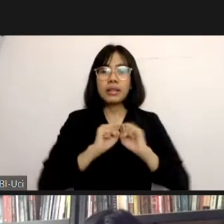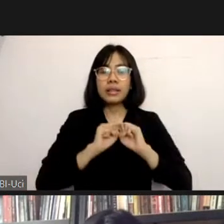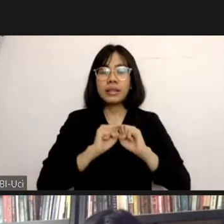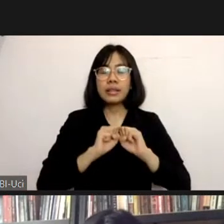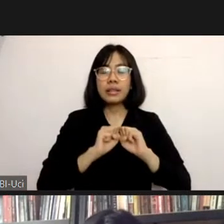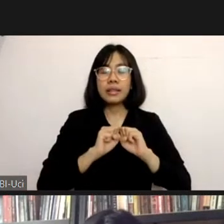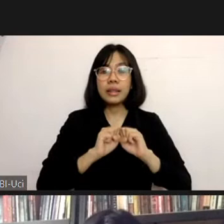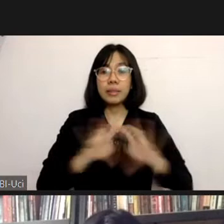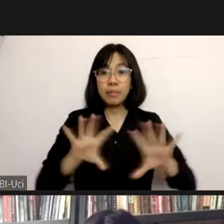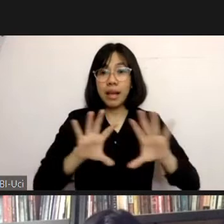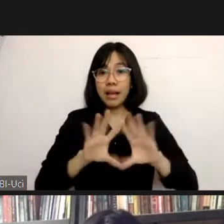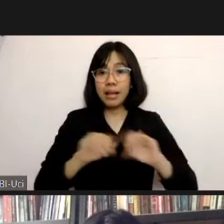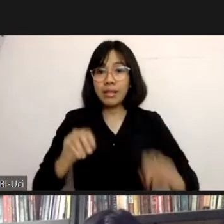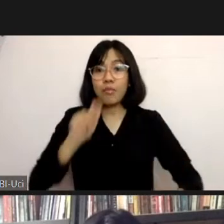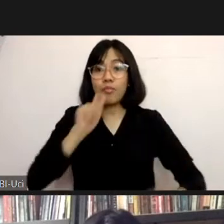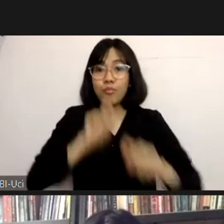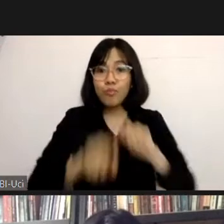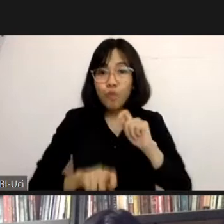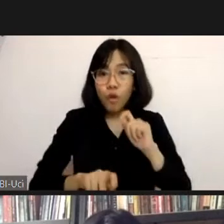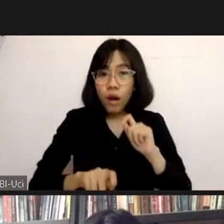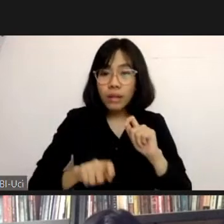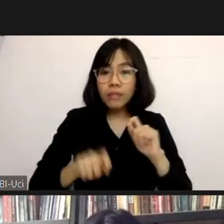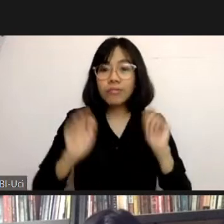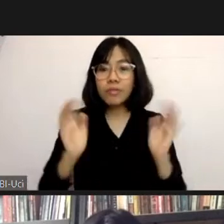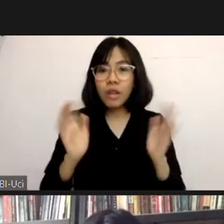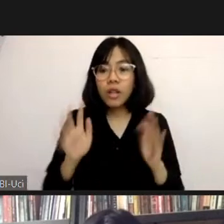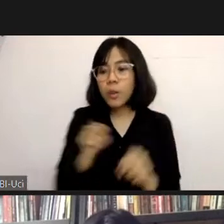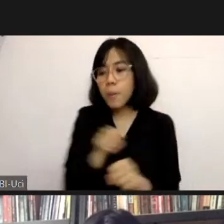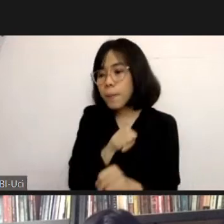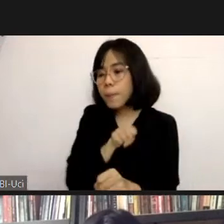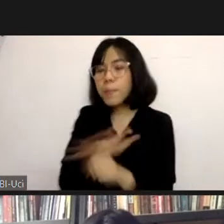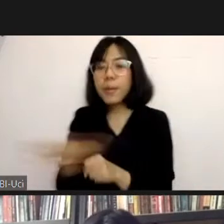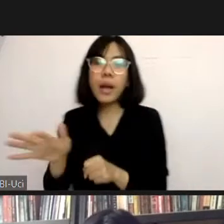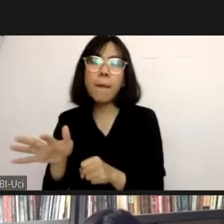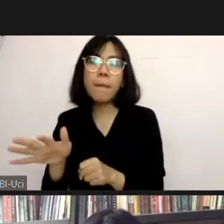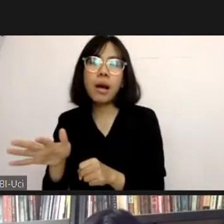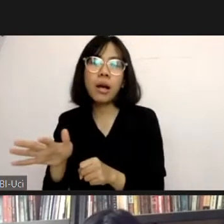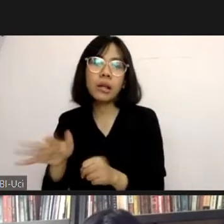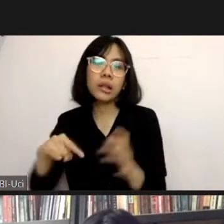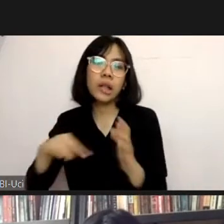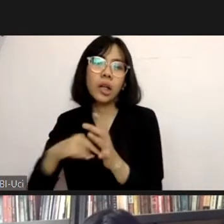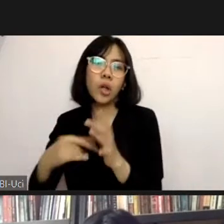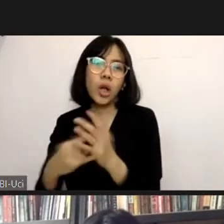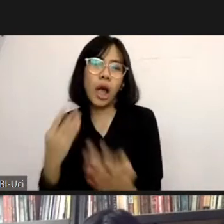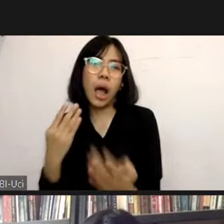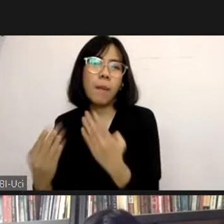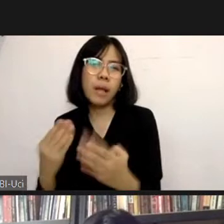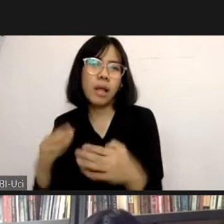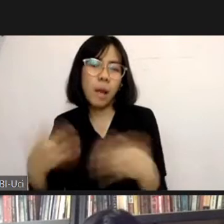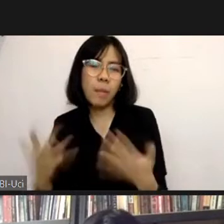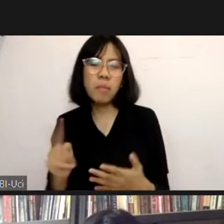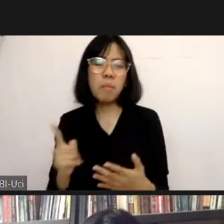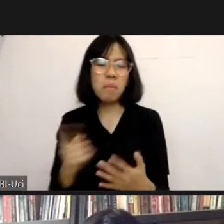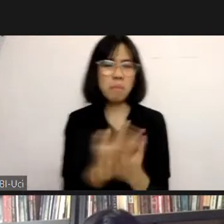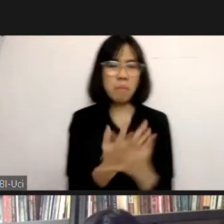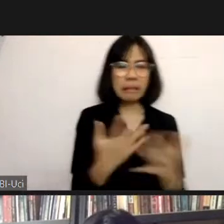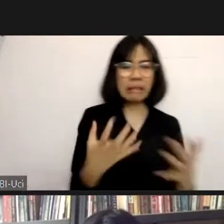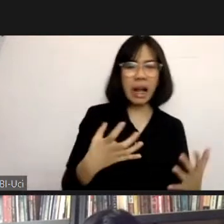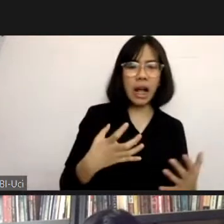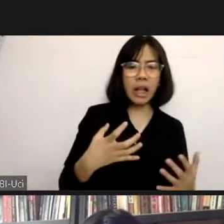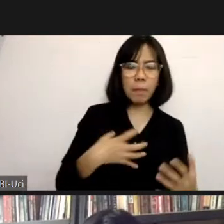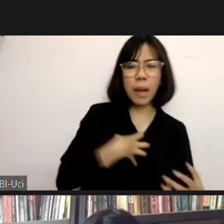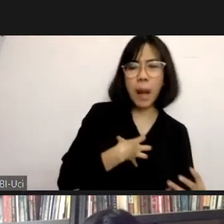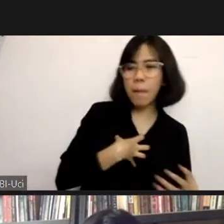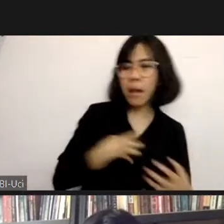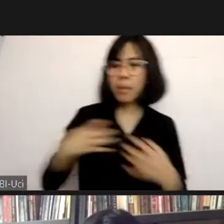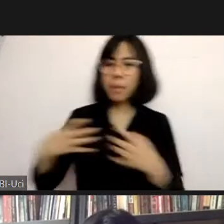tersebut, kemungkinan apa yang akan timbul di ranah digital apabila ada kebijakan yang berpotensi memecah opini publik kembali di masa yang